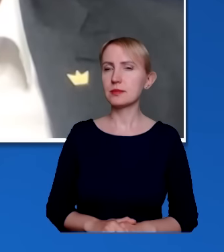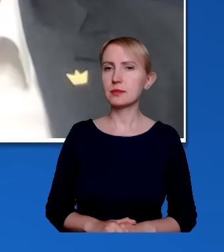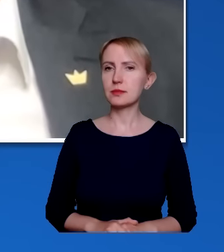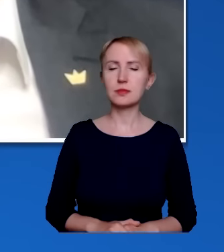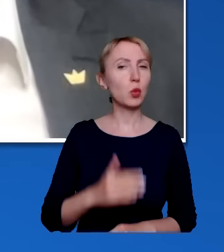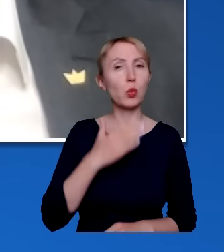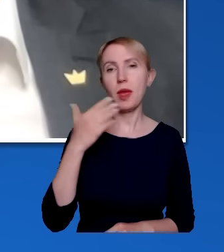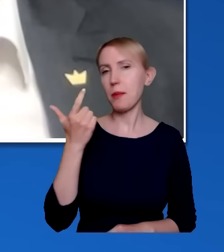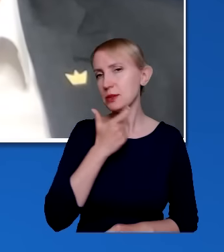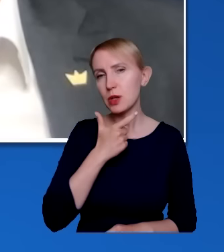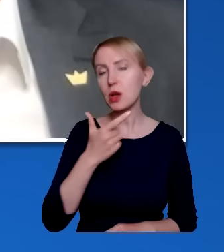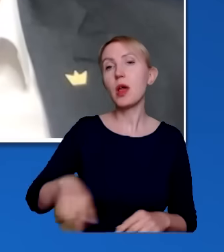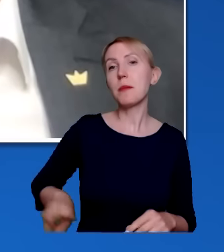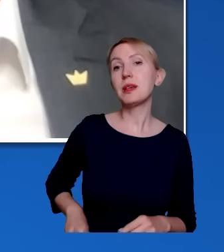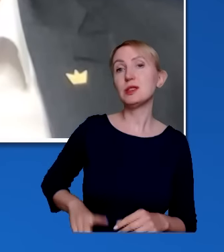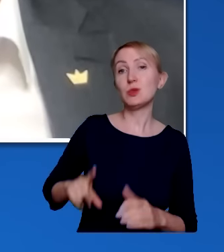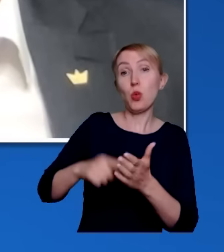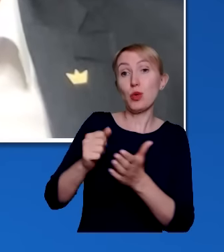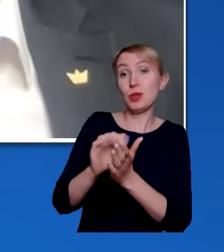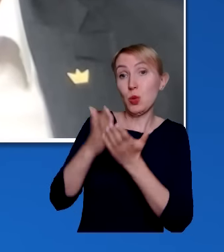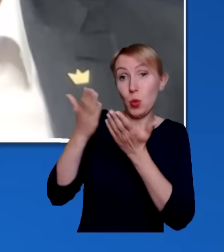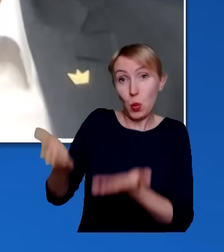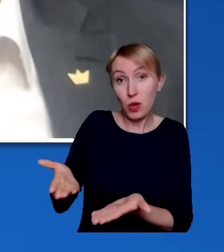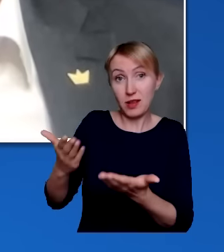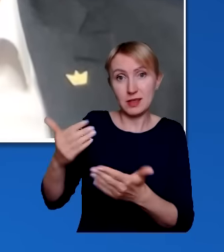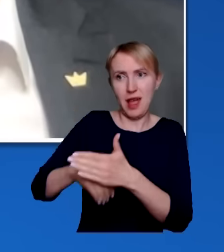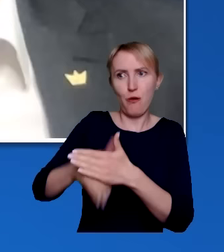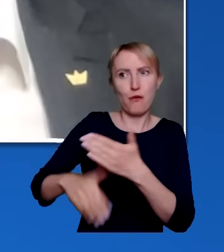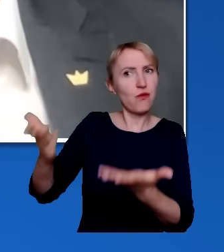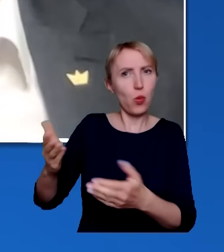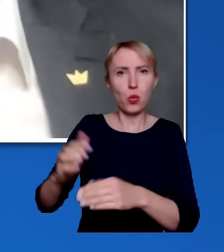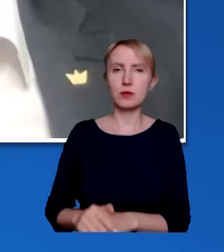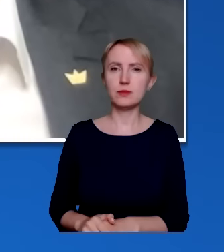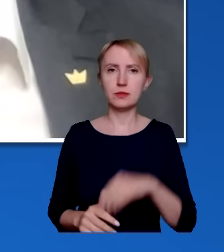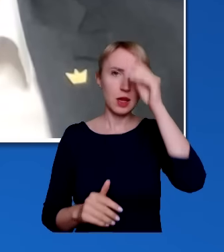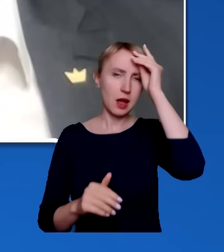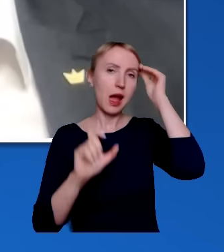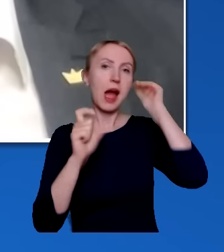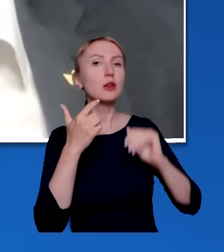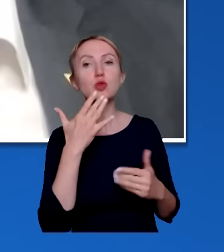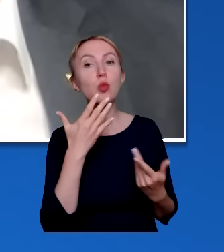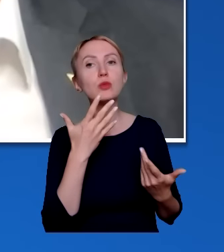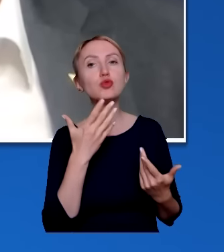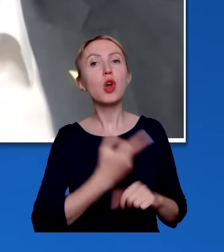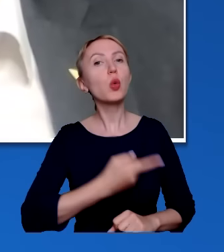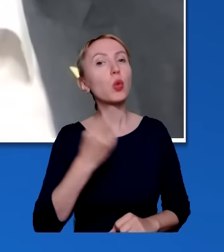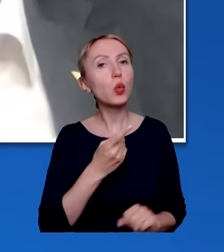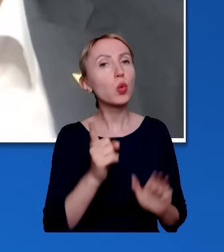w tym że minister Konstytucyjny zachowuje się tak a nie inaczej tutaj nie tylko kwestia ale o czym Pan mówi o tym że grozi